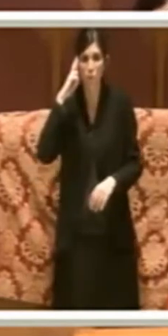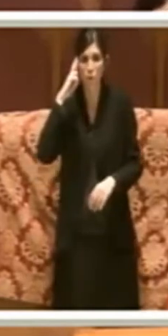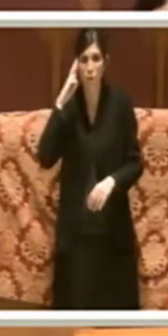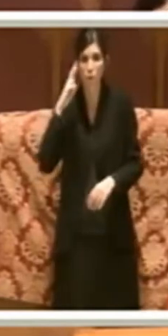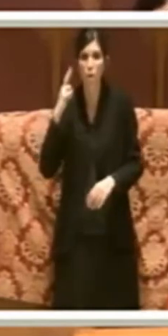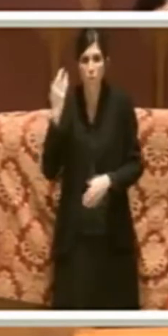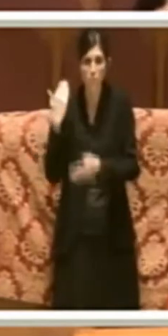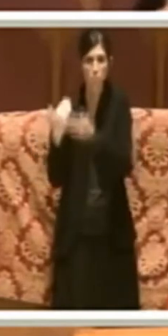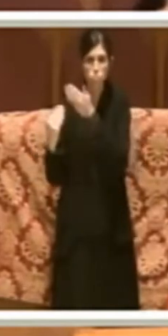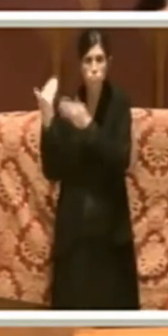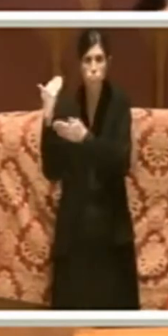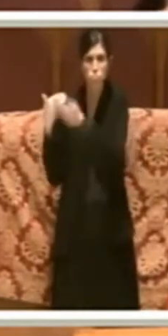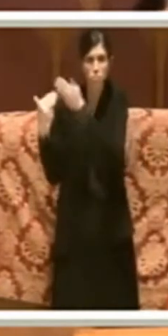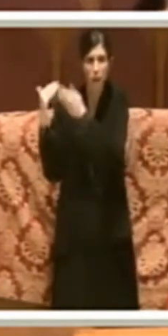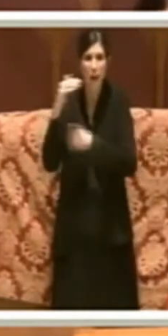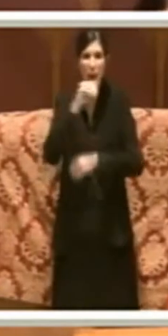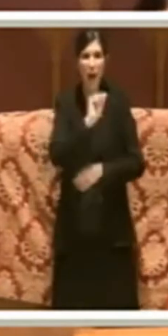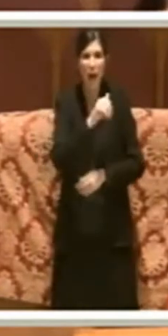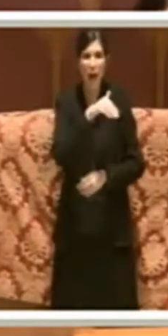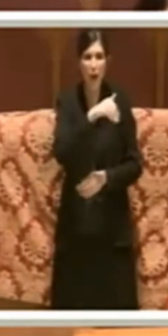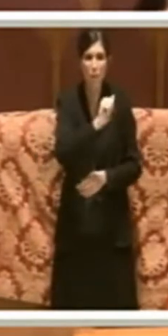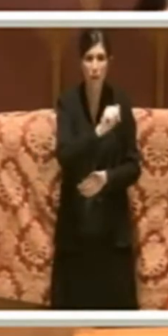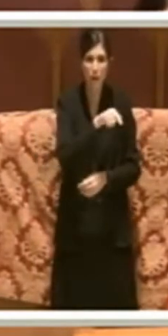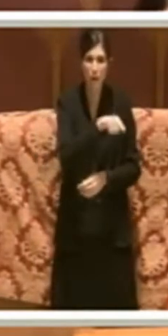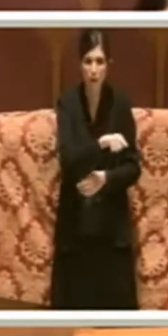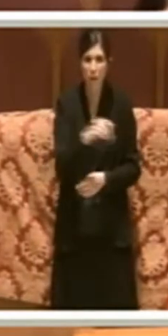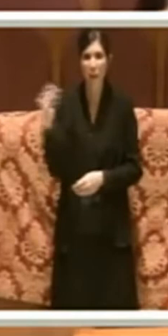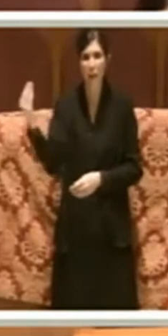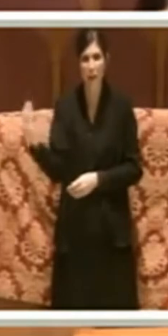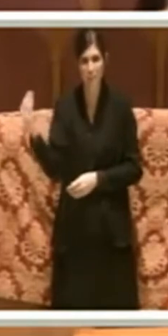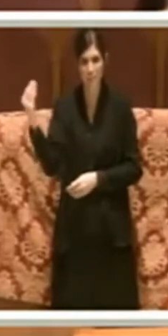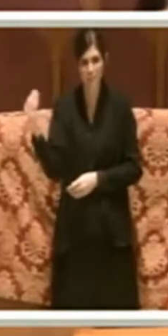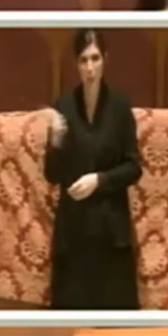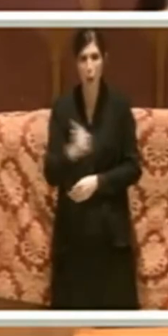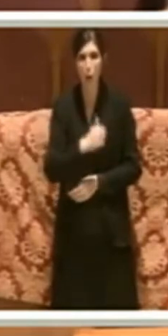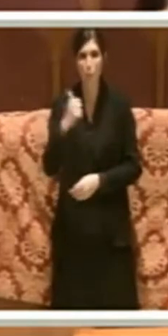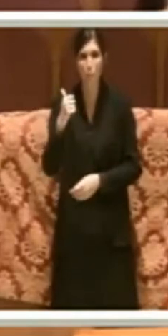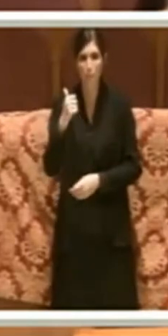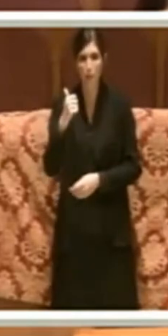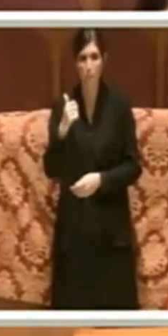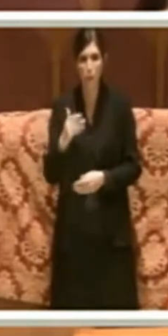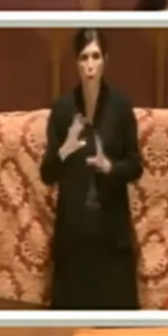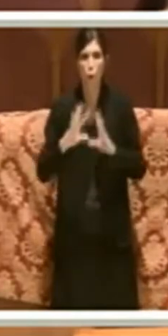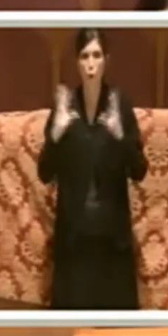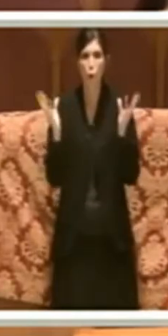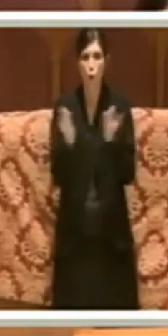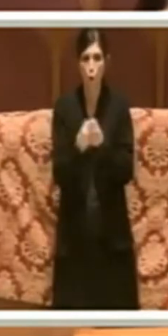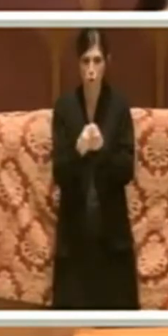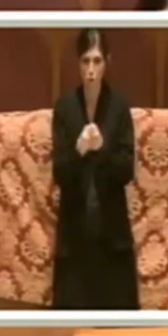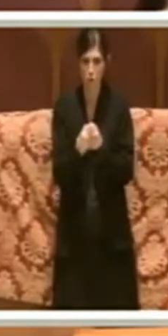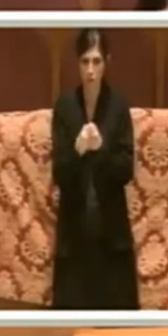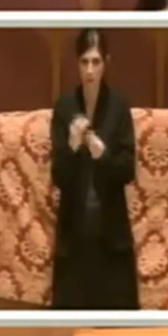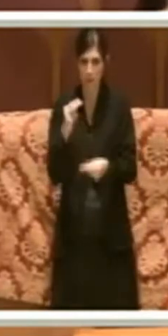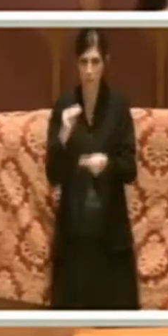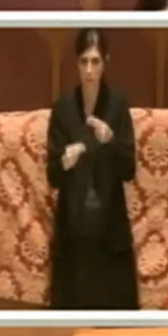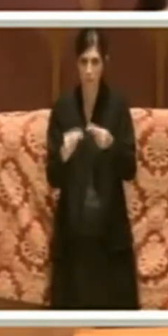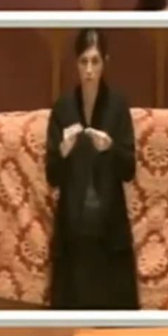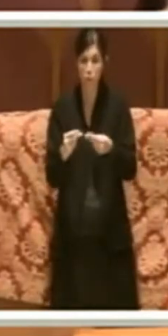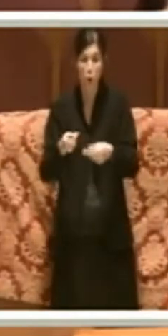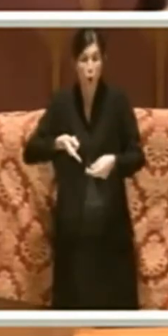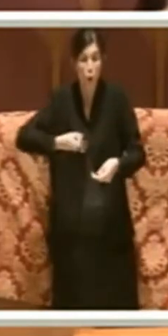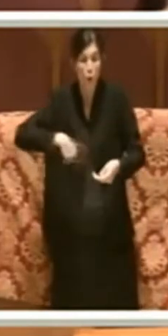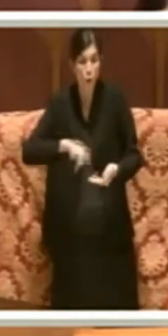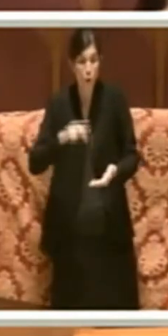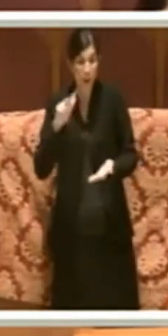l'AMA nel primo consolidato, ricordo che abbiamo dovuto approvare il consolidato